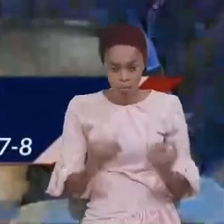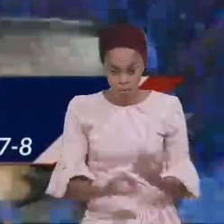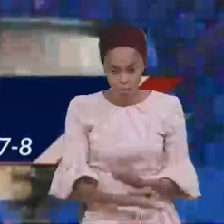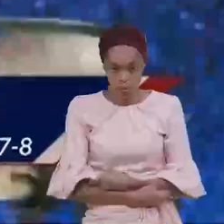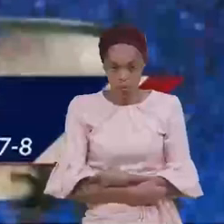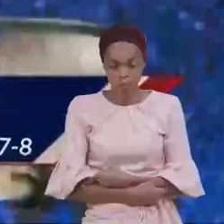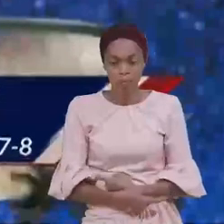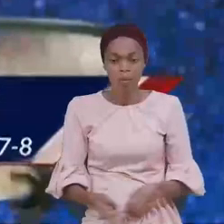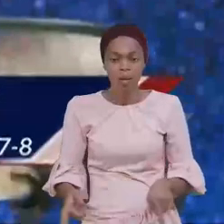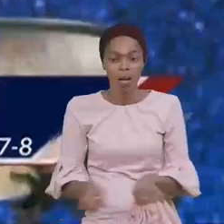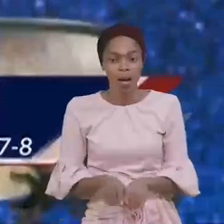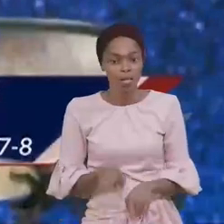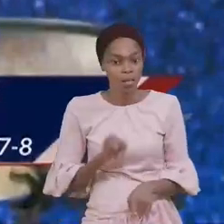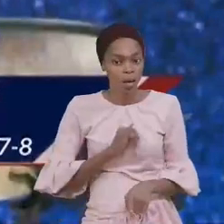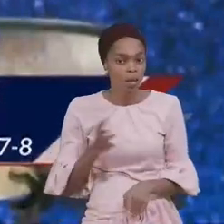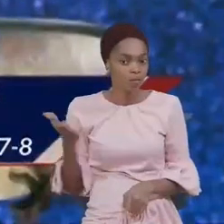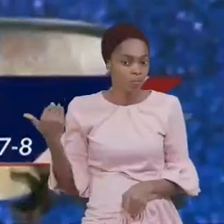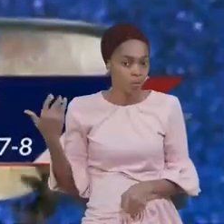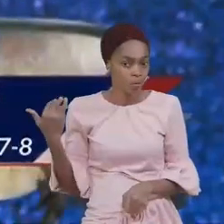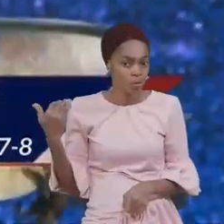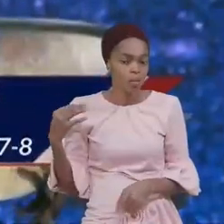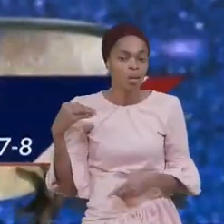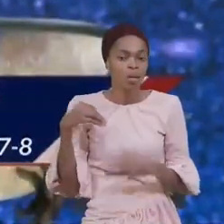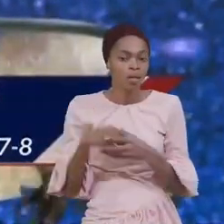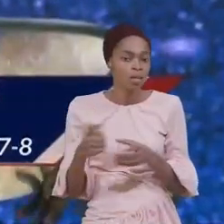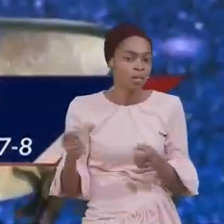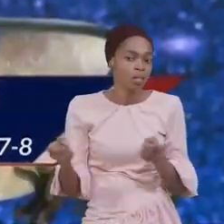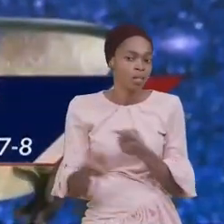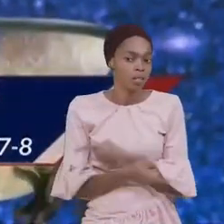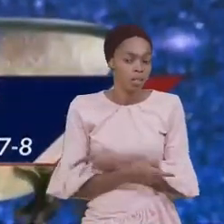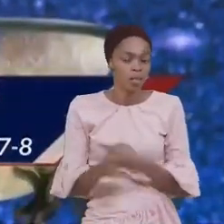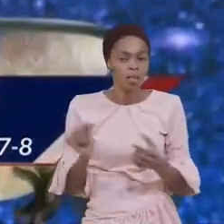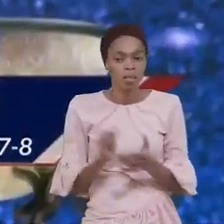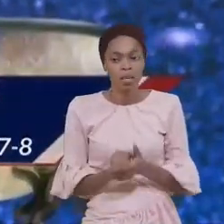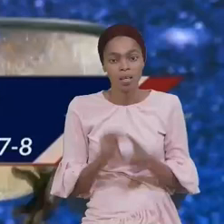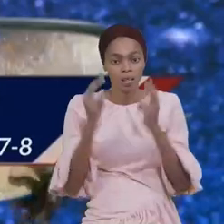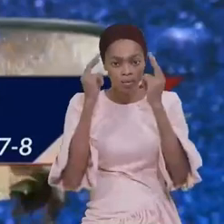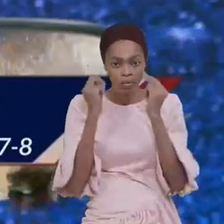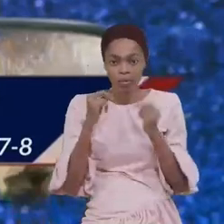comme au jour où Moïse m'envoya.